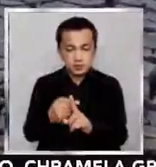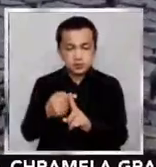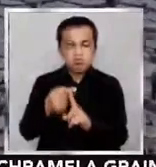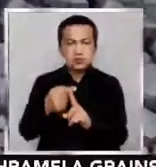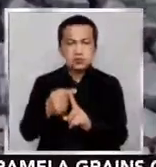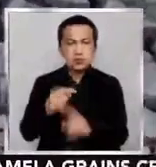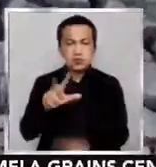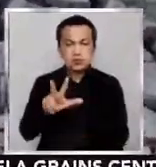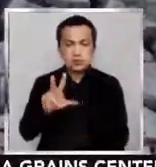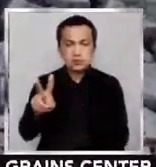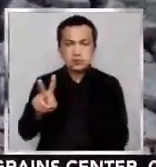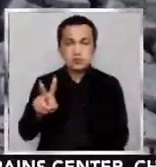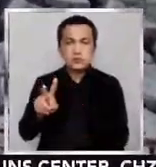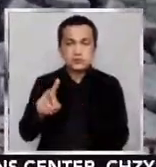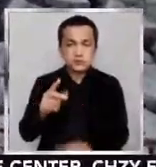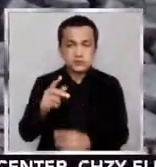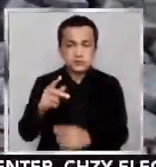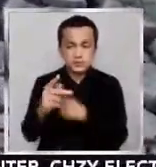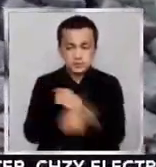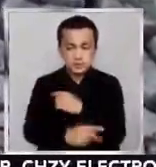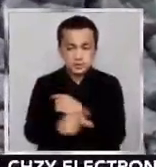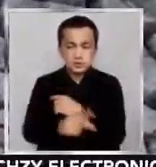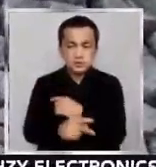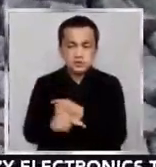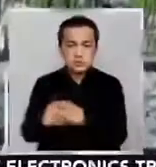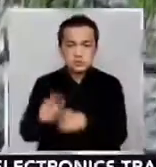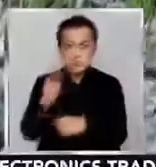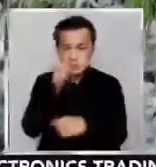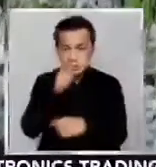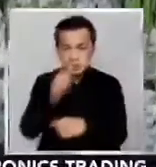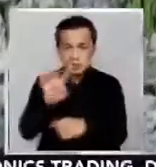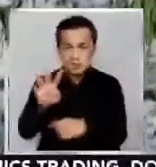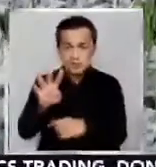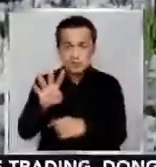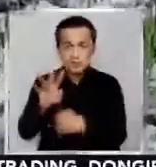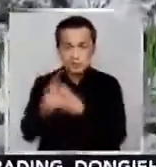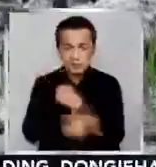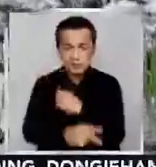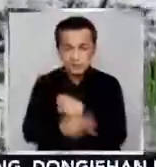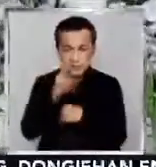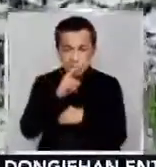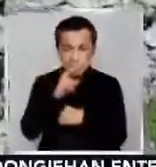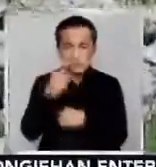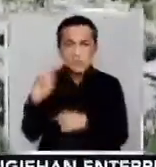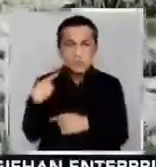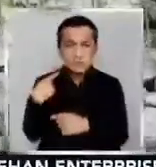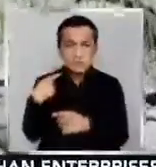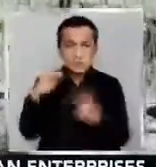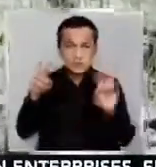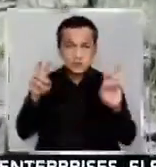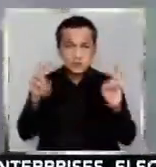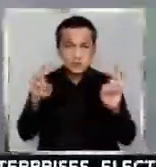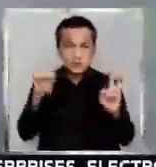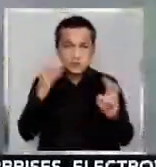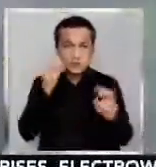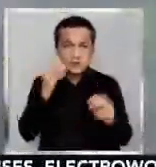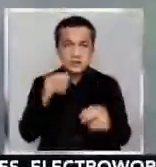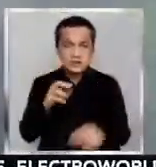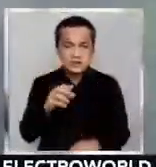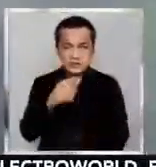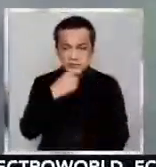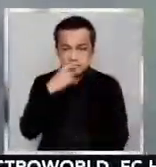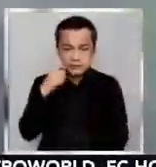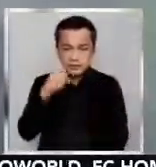32 probinsya sa Luzon at 4 na probinsya sa Visayas ang makararanas ng tinatawag na dry spell. Mas